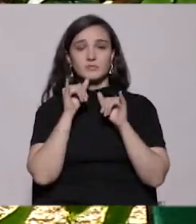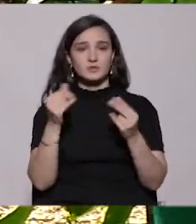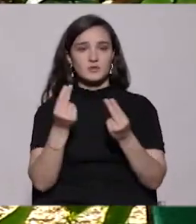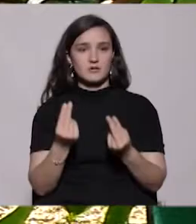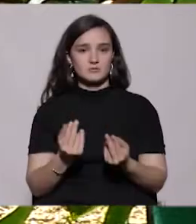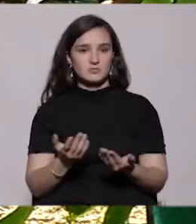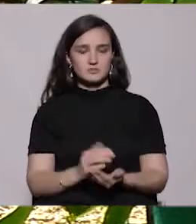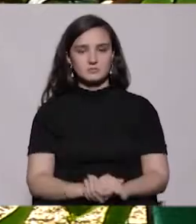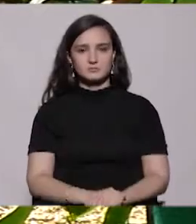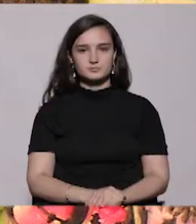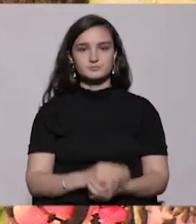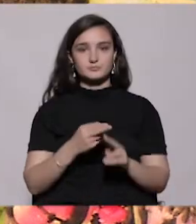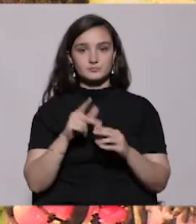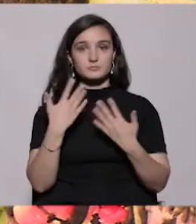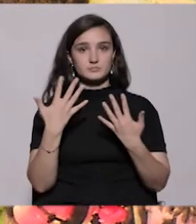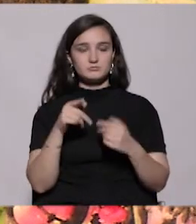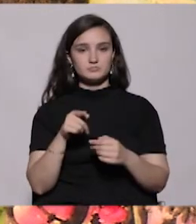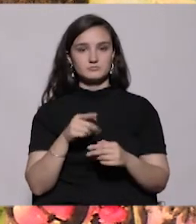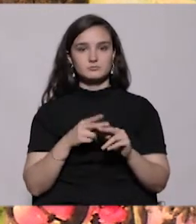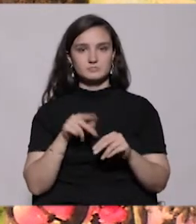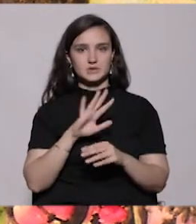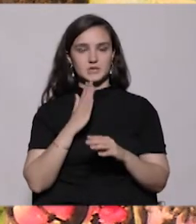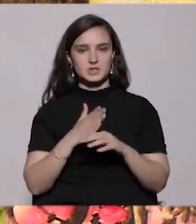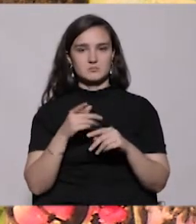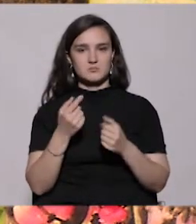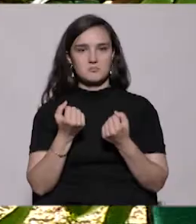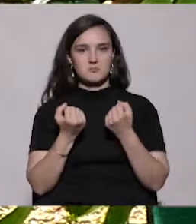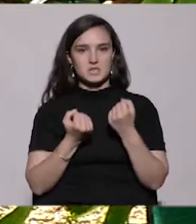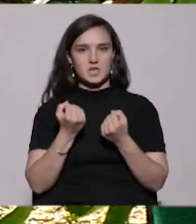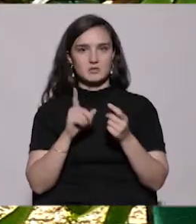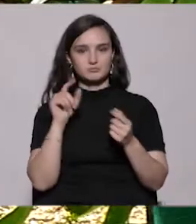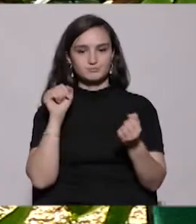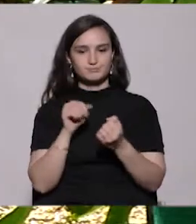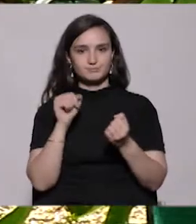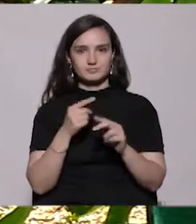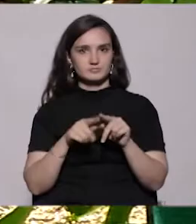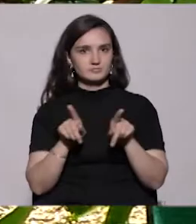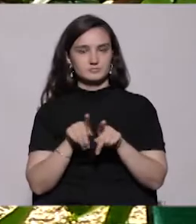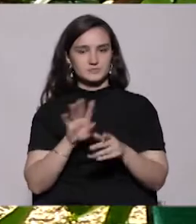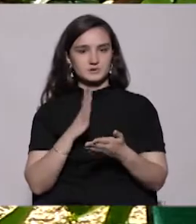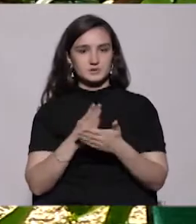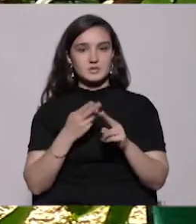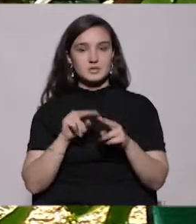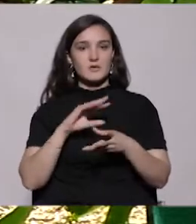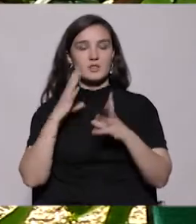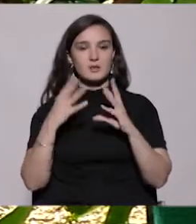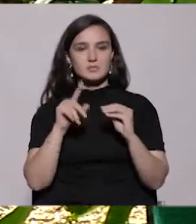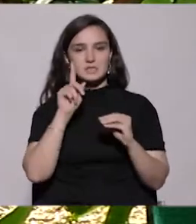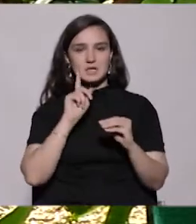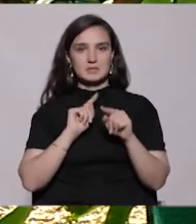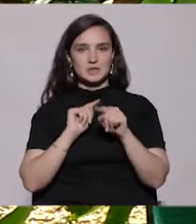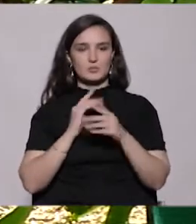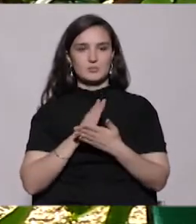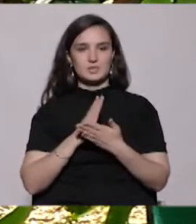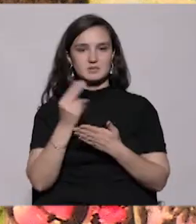დახატავთ. ეს ხო ხელია. ეს ხო არ არის მანქანა, რომ დაბეჭდოთ. ამიტომ აი ეს არის ყველაზე